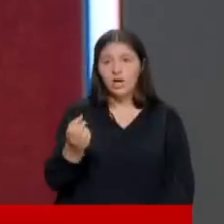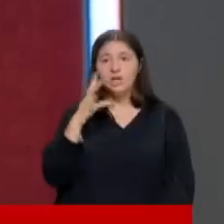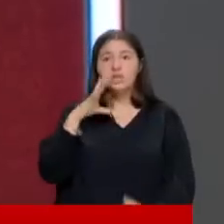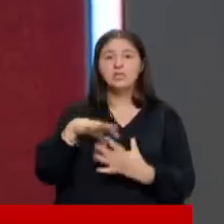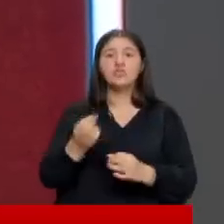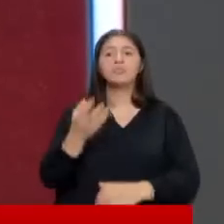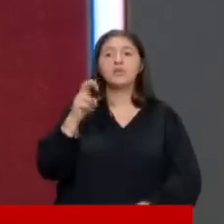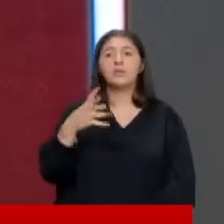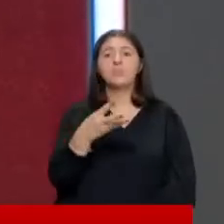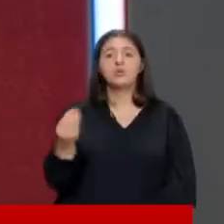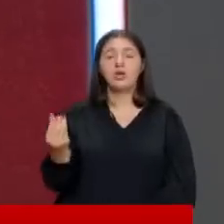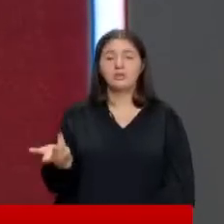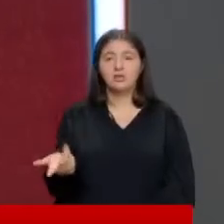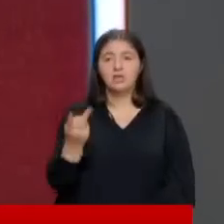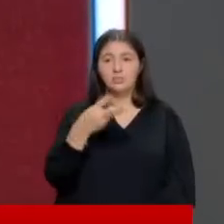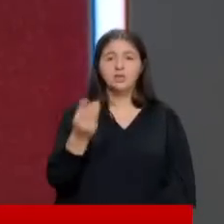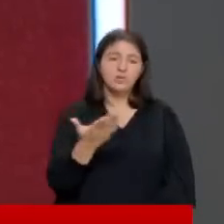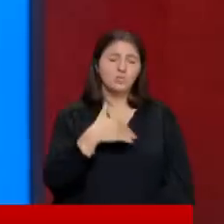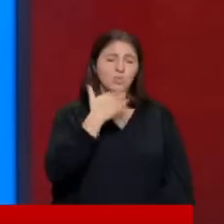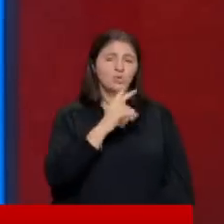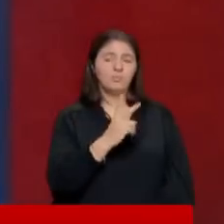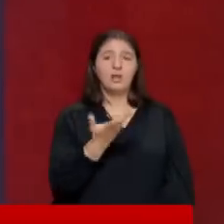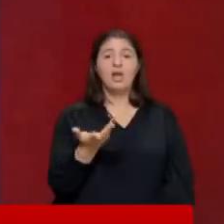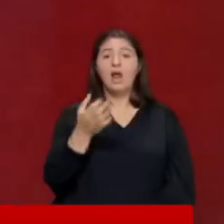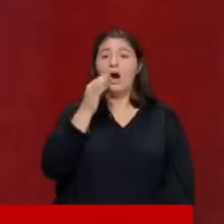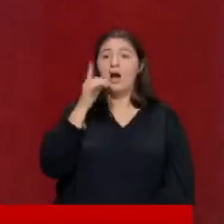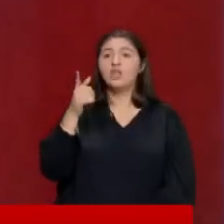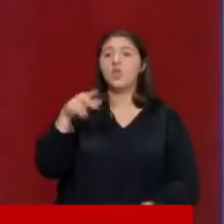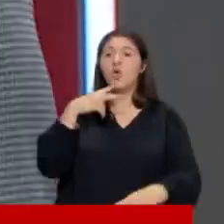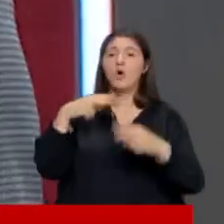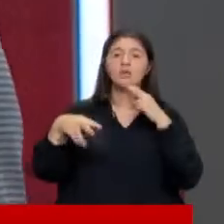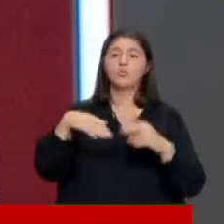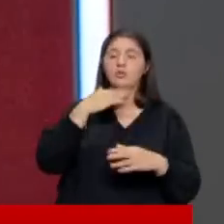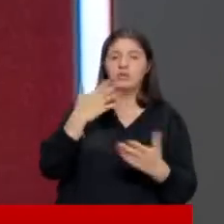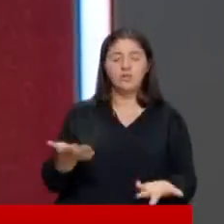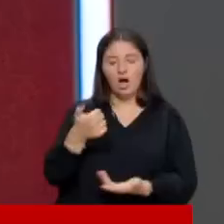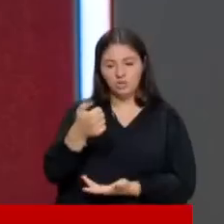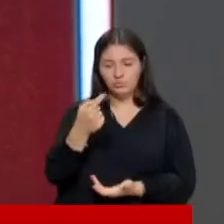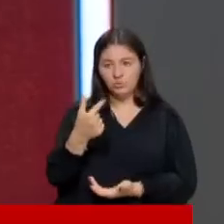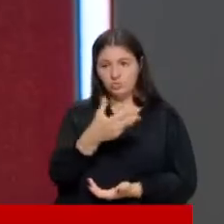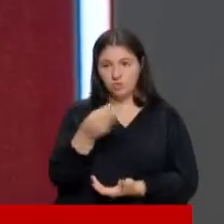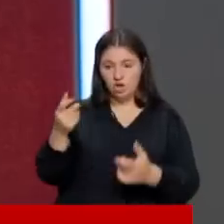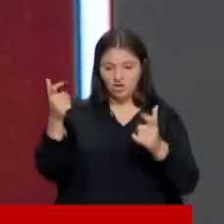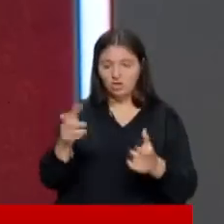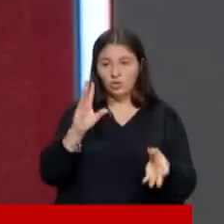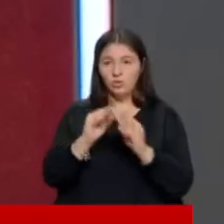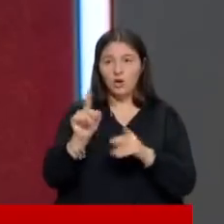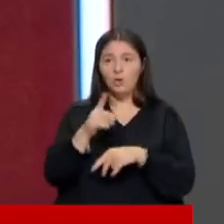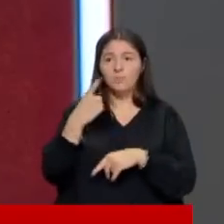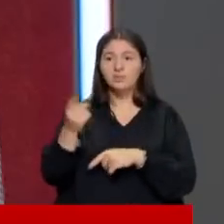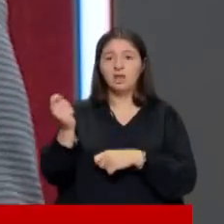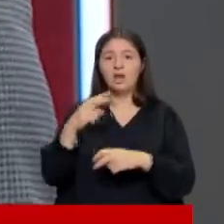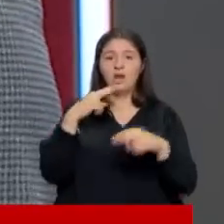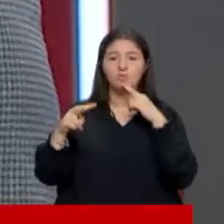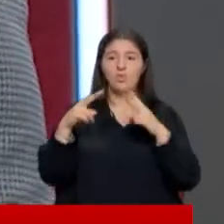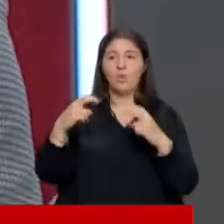çıkmayacak mı yani 85 milyondan zaten öyle olur Ankara'da lokantalar dolu ya 6,5 milyon şehirde toplam 10 bin tane